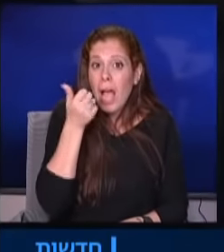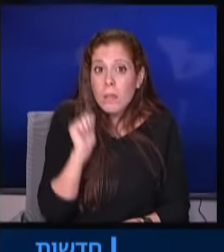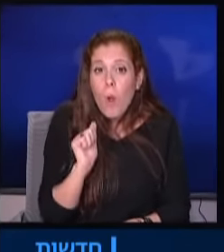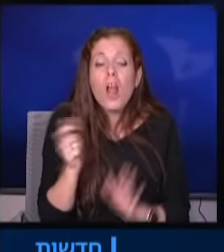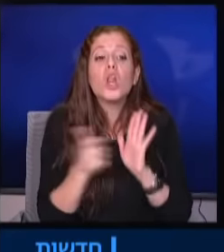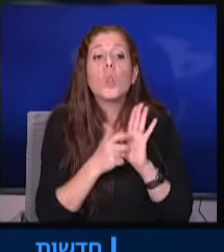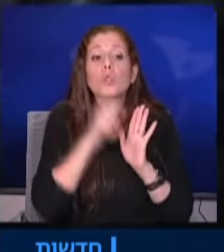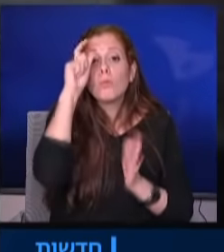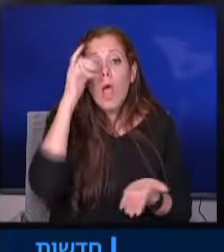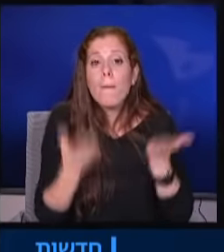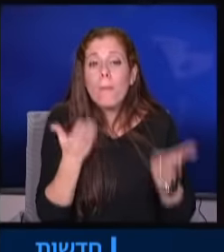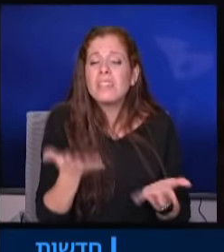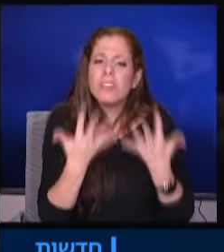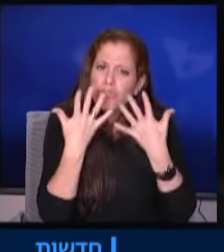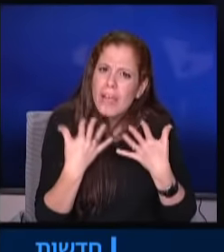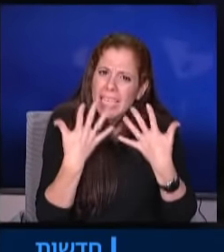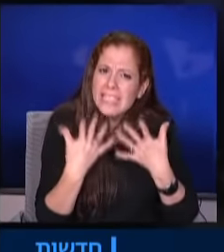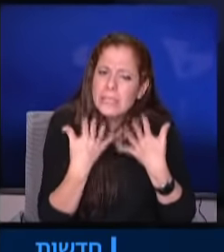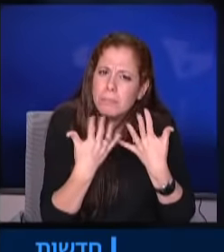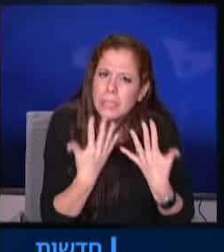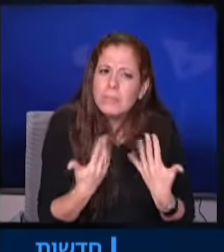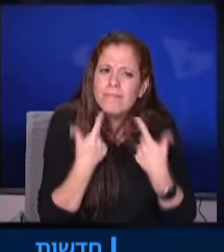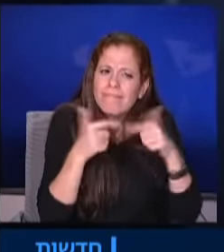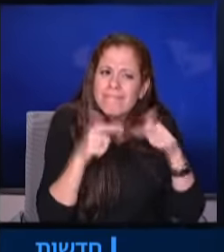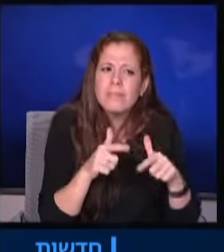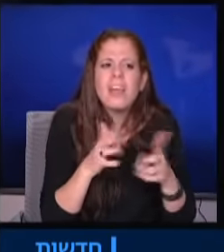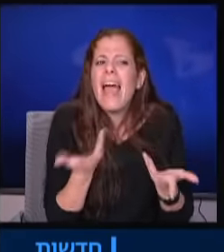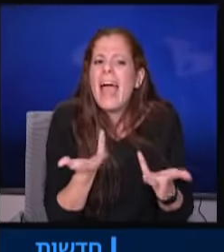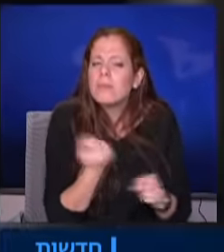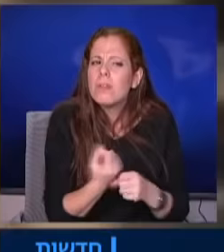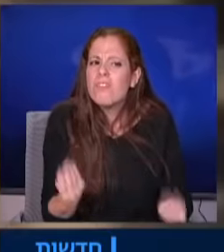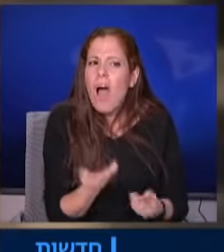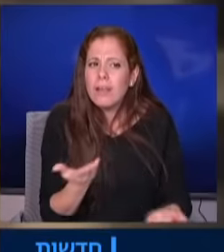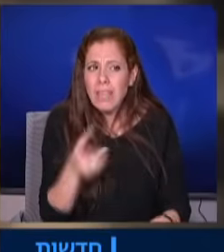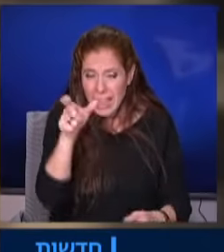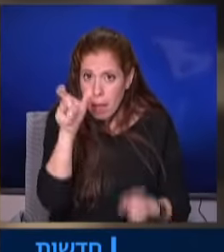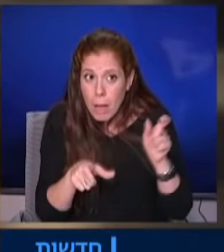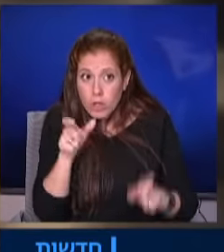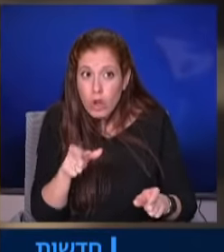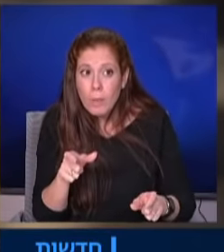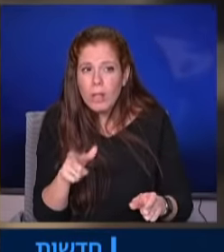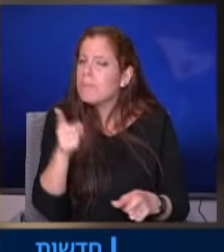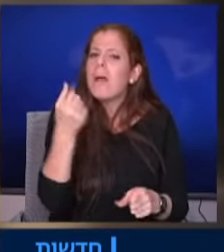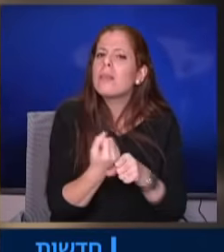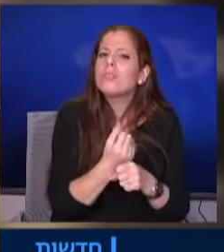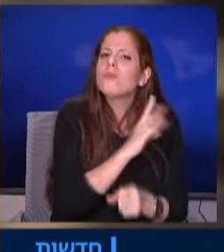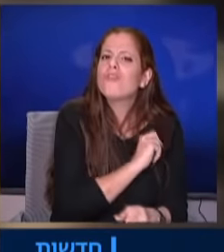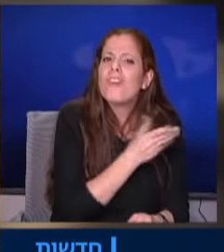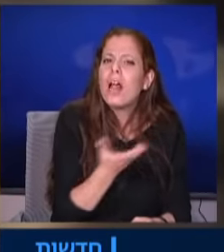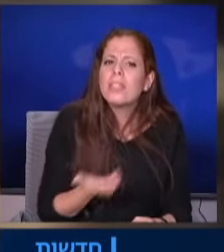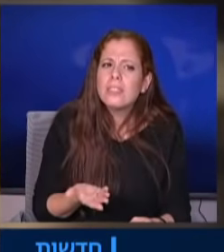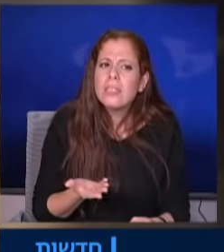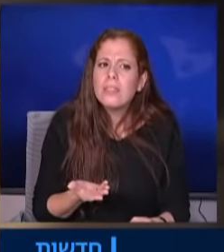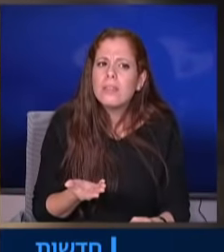ابو مازن انه فهمونا طب شو اللي عملتوه يعني ليش عملتوا هيك انت شو عملت لفلسطين انت فاهمني شو